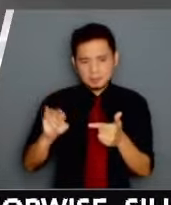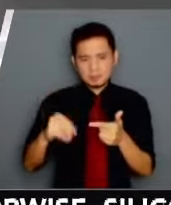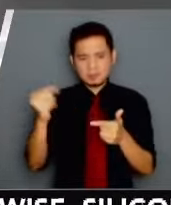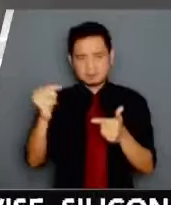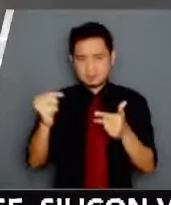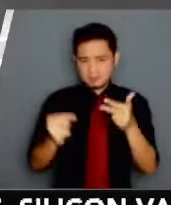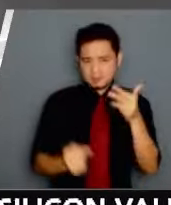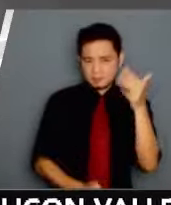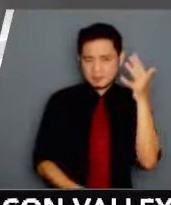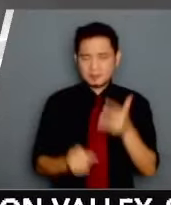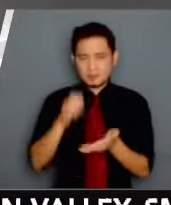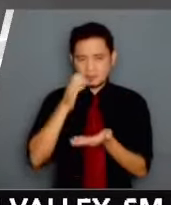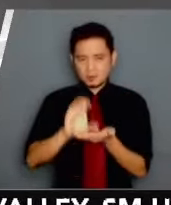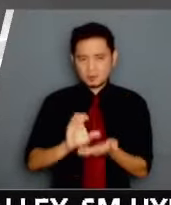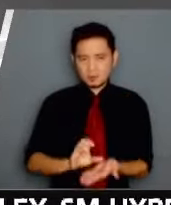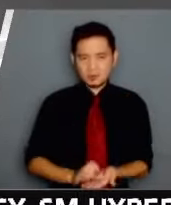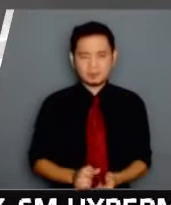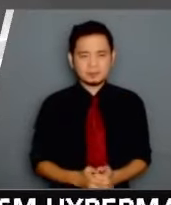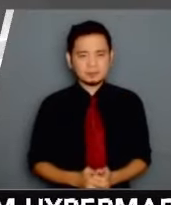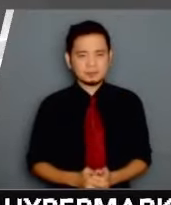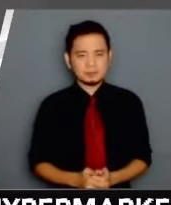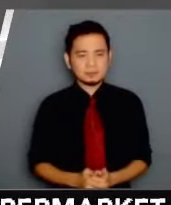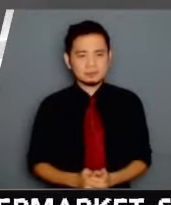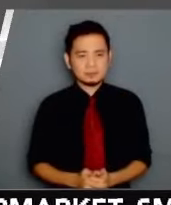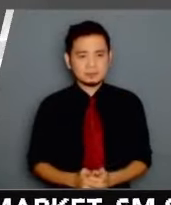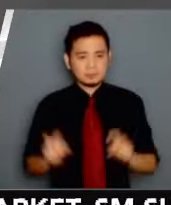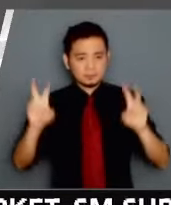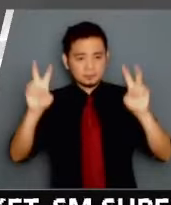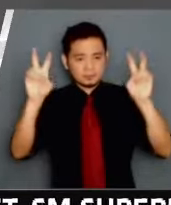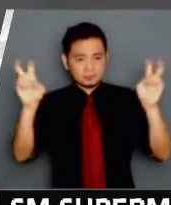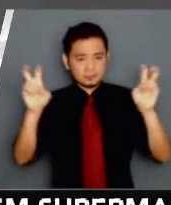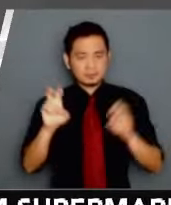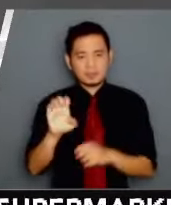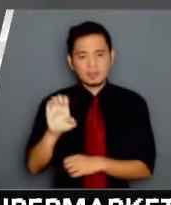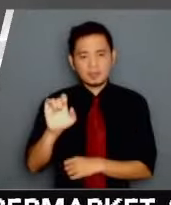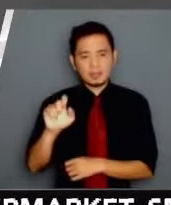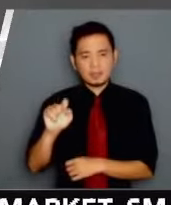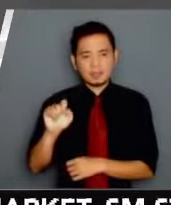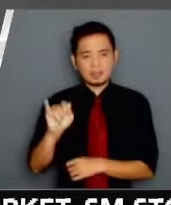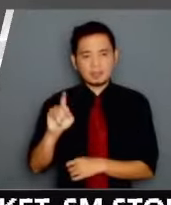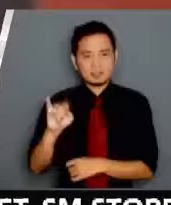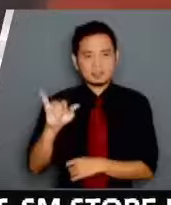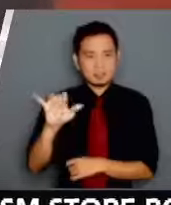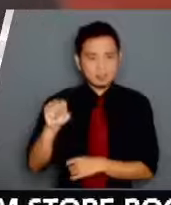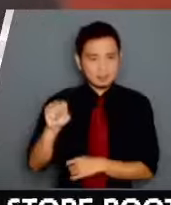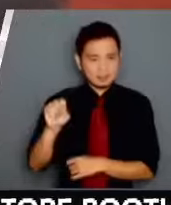Fantasy series na Encantadia Chronicles Sangre bilang si Akil.